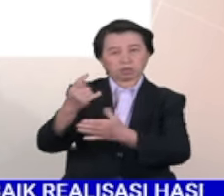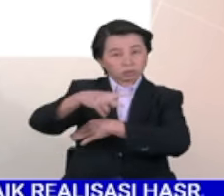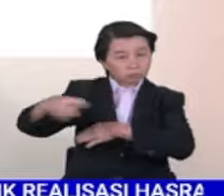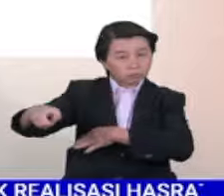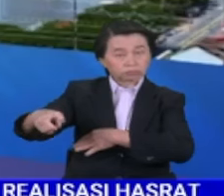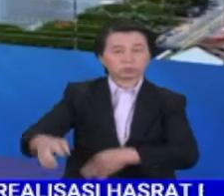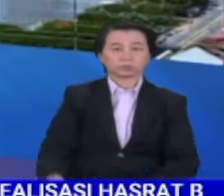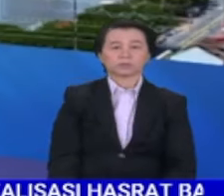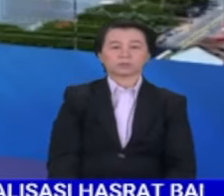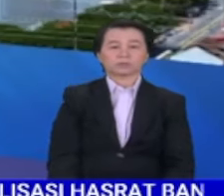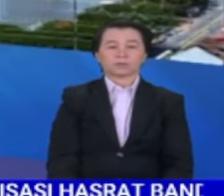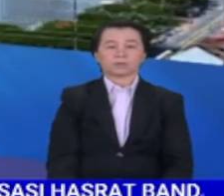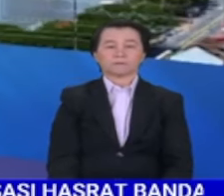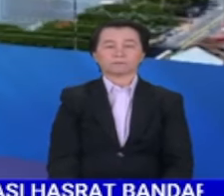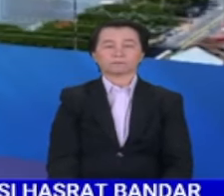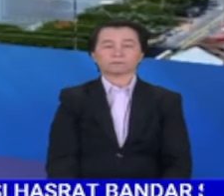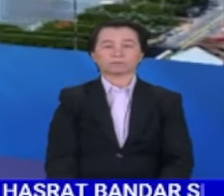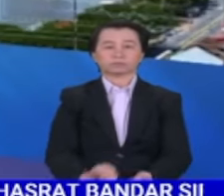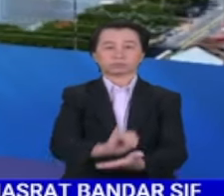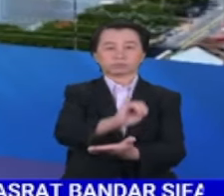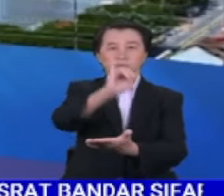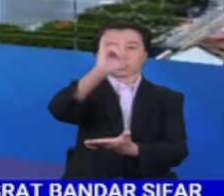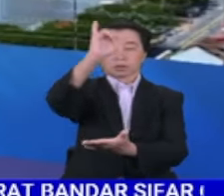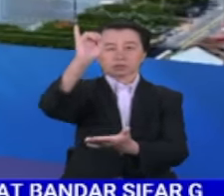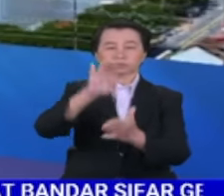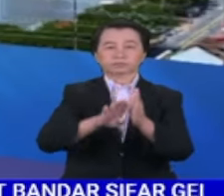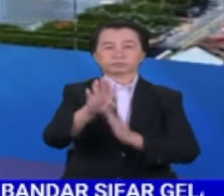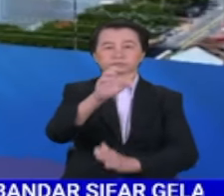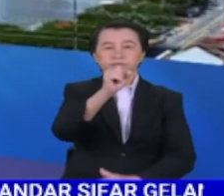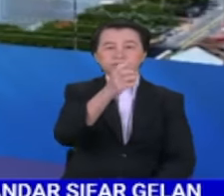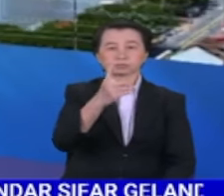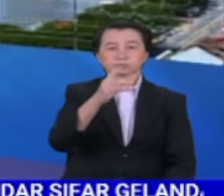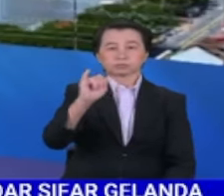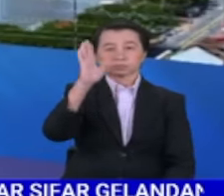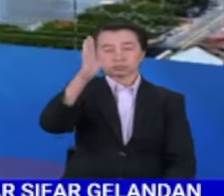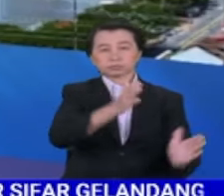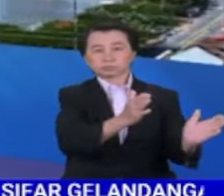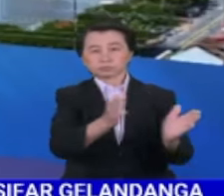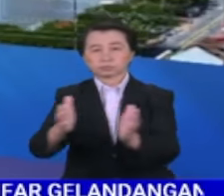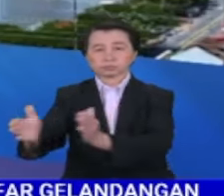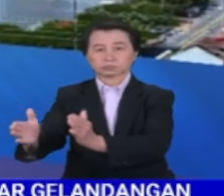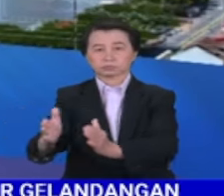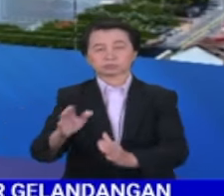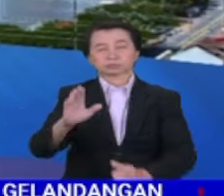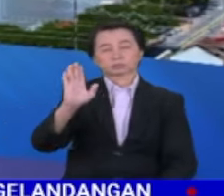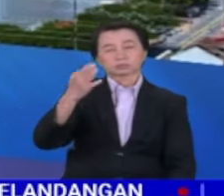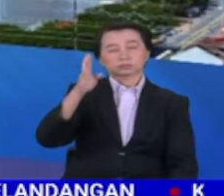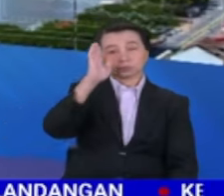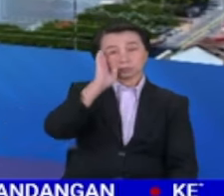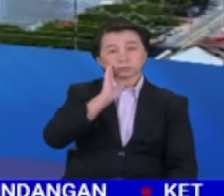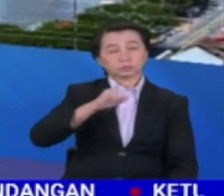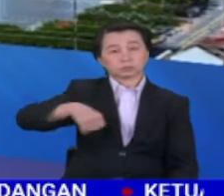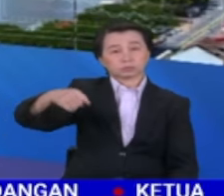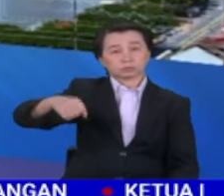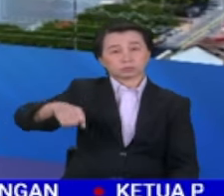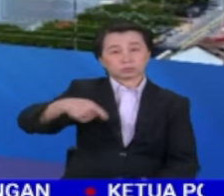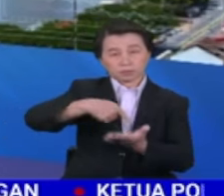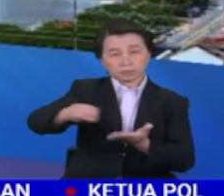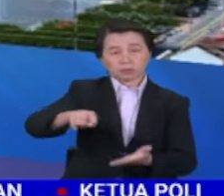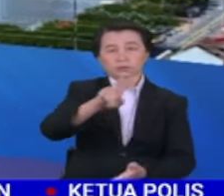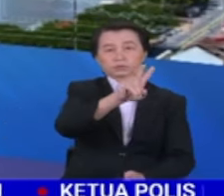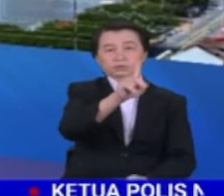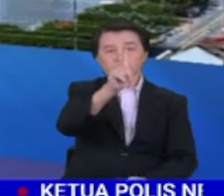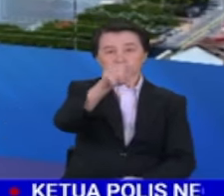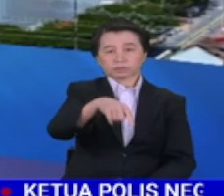berlaku pembangunan serawa SDA akan menganjurkan sesi Brown bag secara Maya pada 21